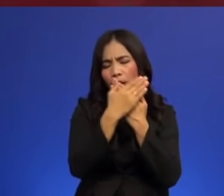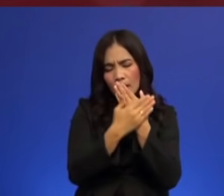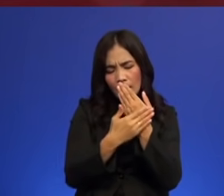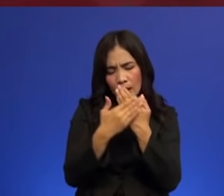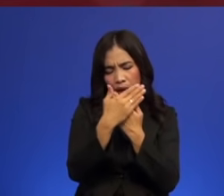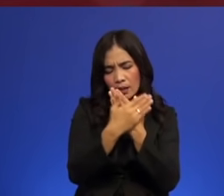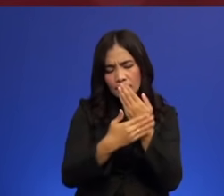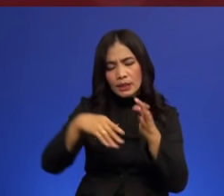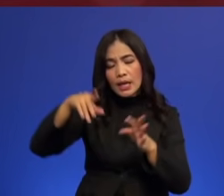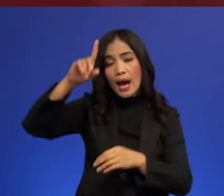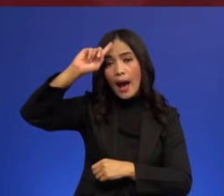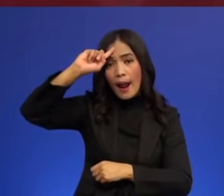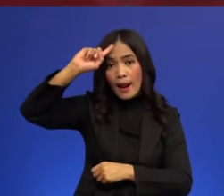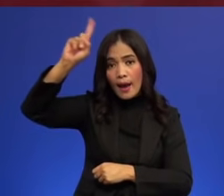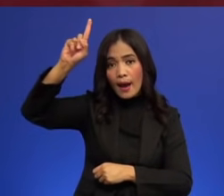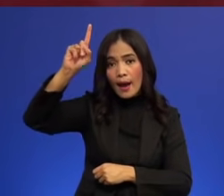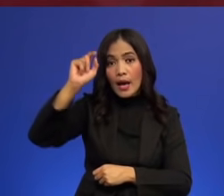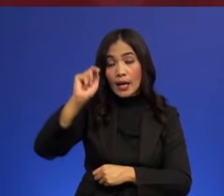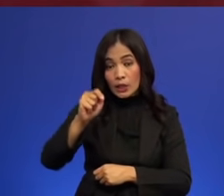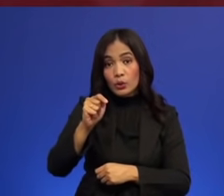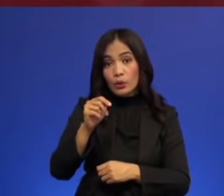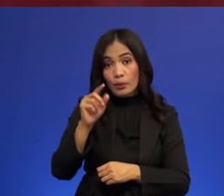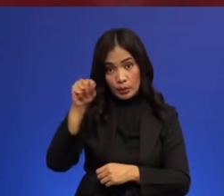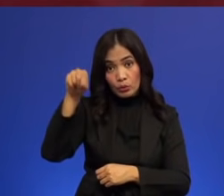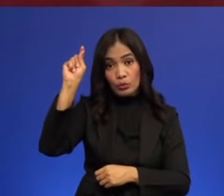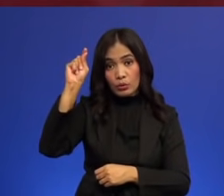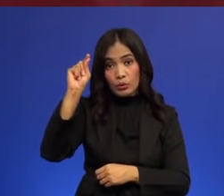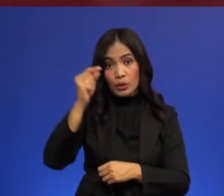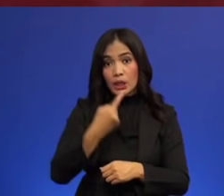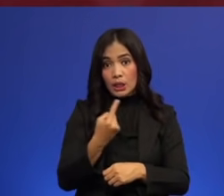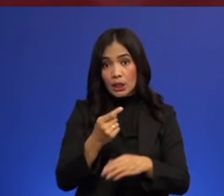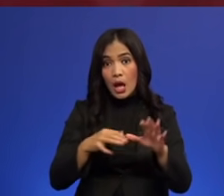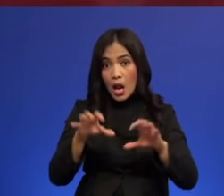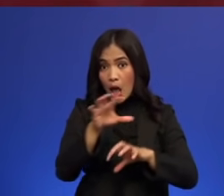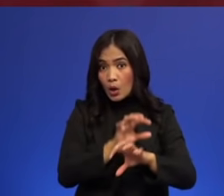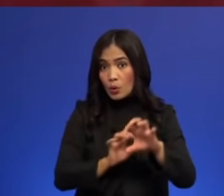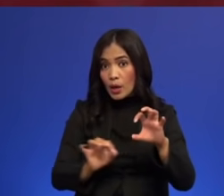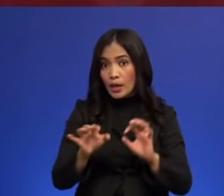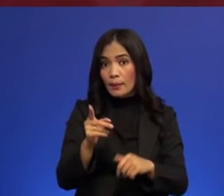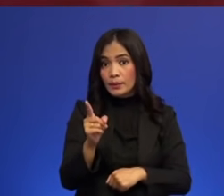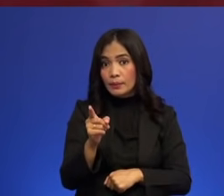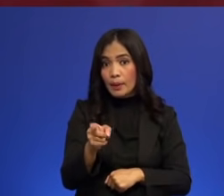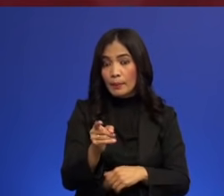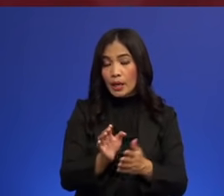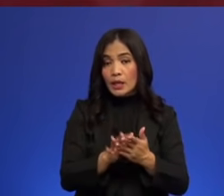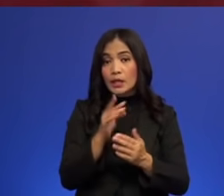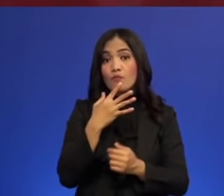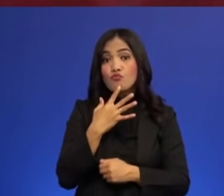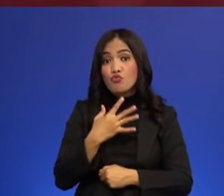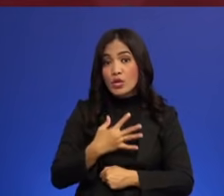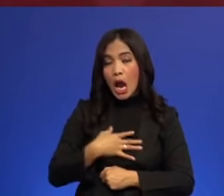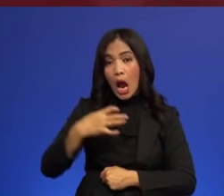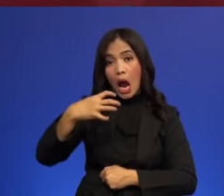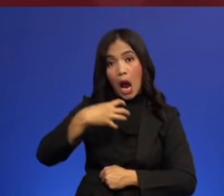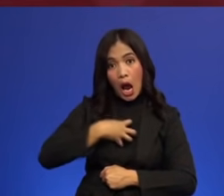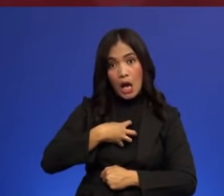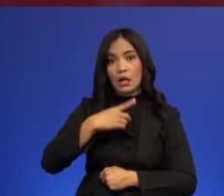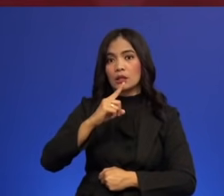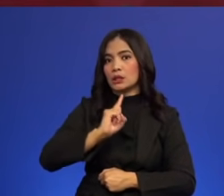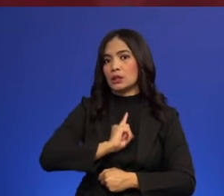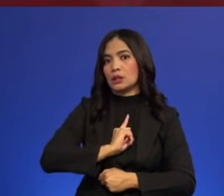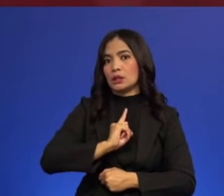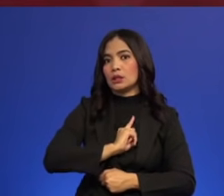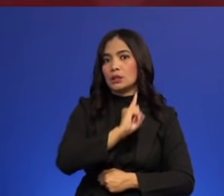Dia. Dan itu bisa kita lakukan karena kitalah yang memegang kendali atas diri